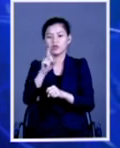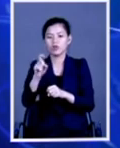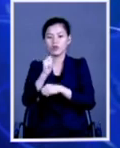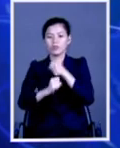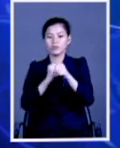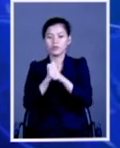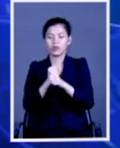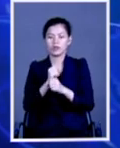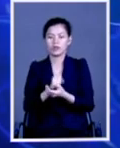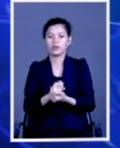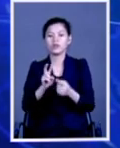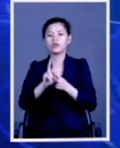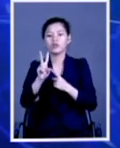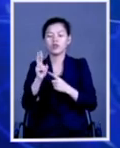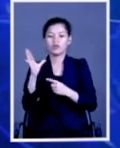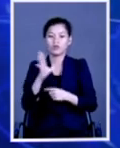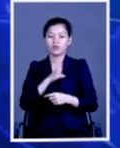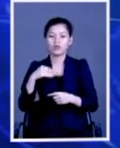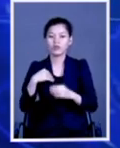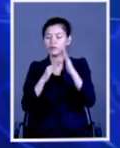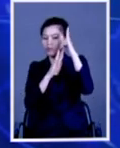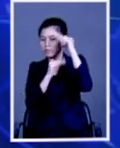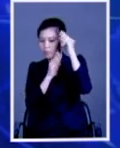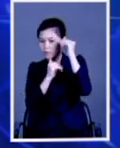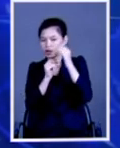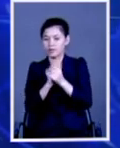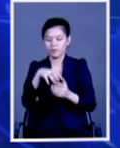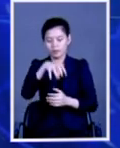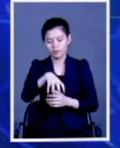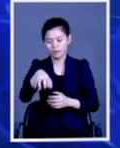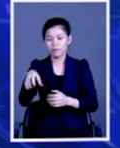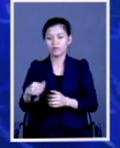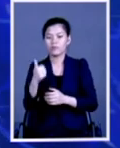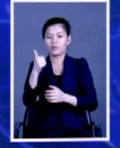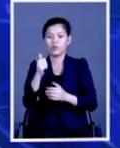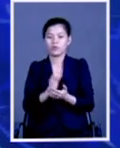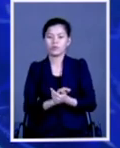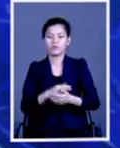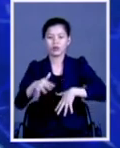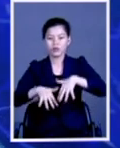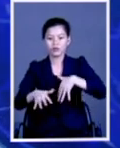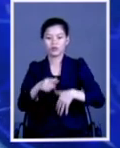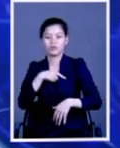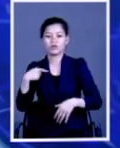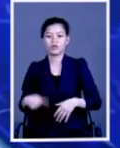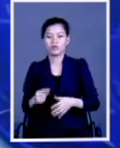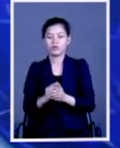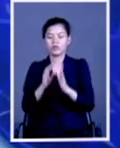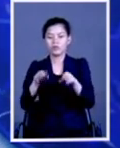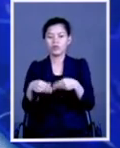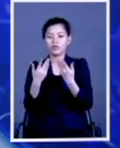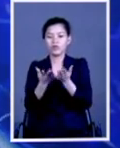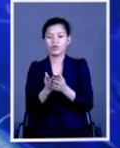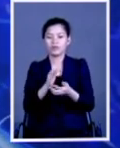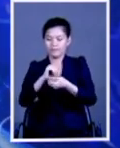การณ์ที่2และความมุ่งหวังในการฟื้นฟูความหุ่งเหืองศิวิไลของประชาชาติจีนขออวยพรให้สายพัน